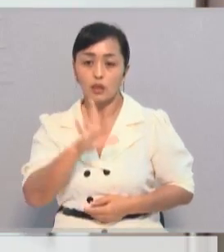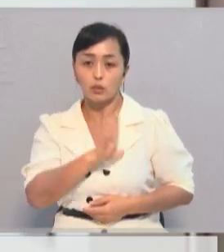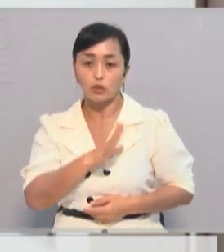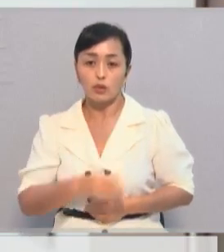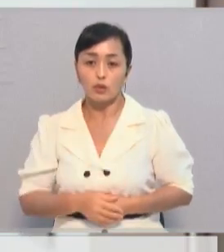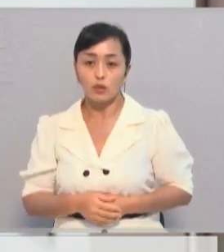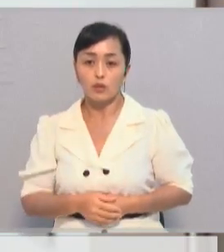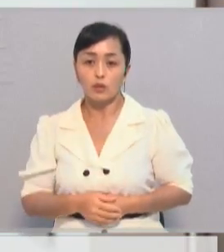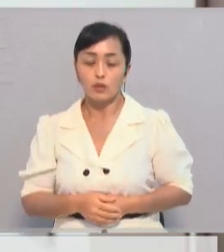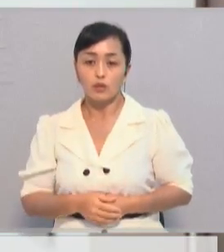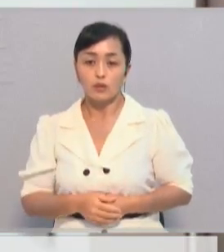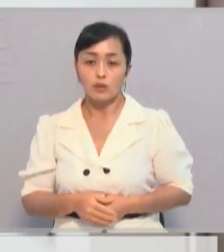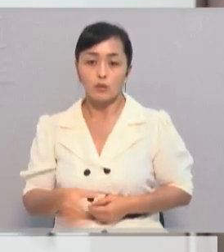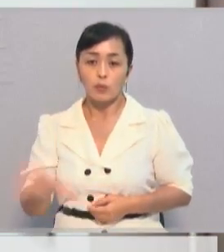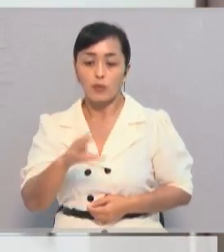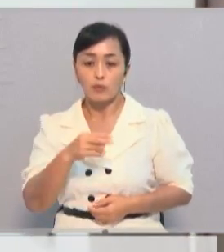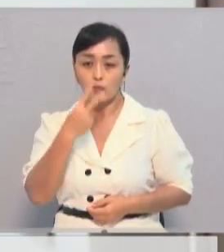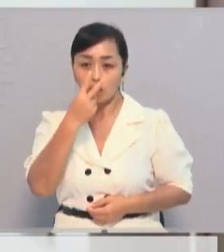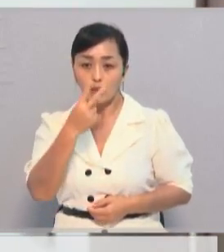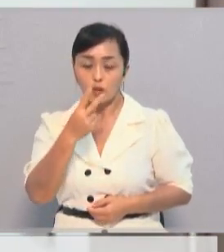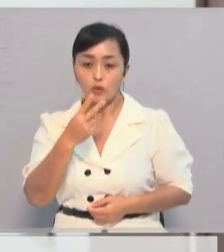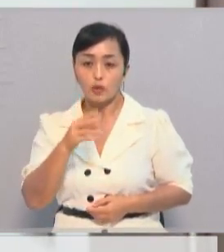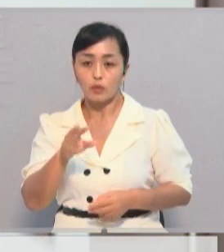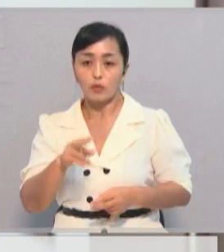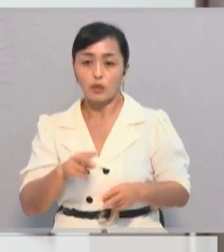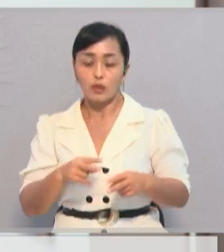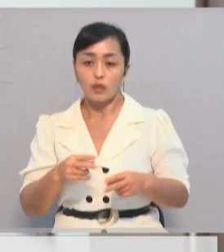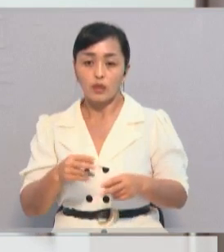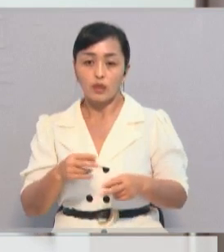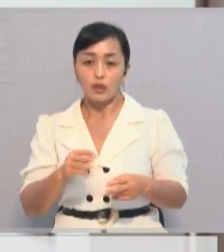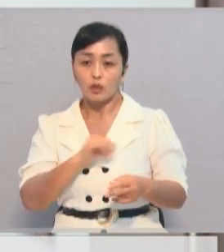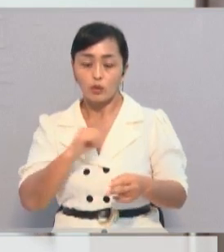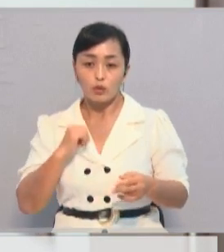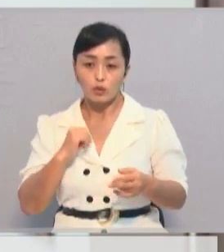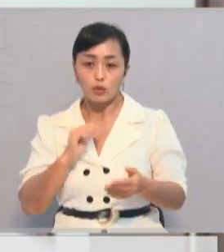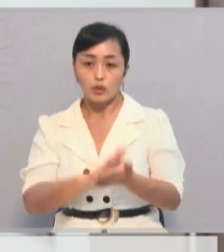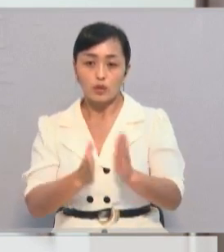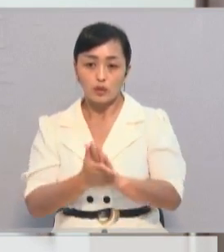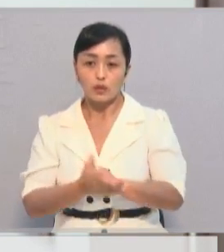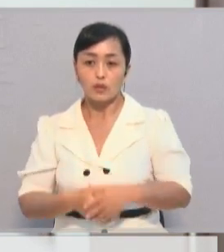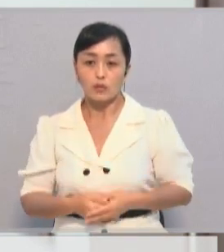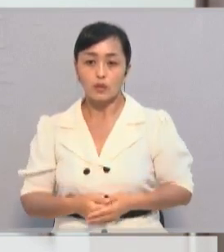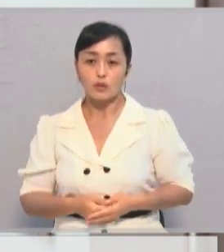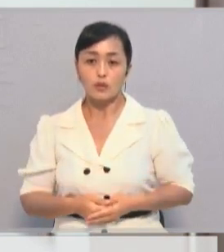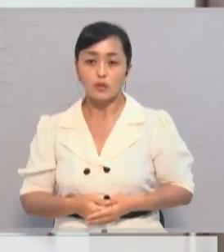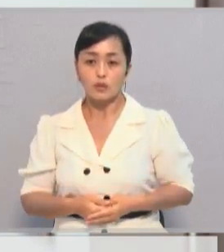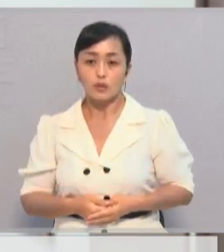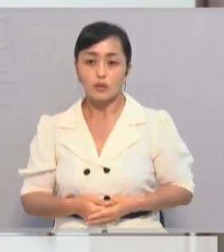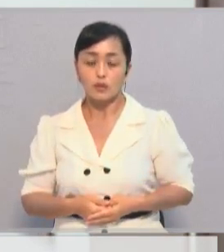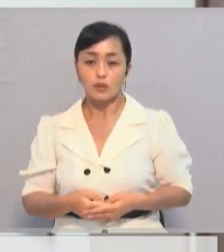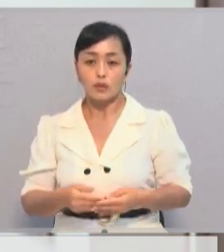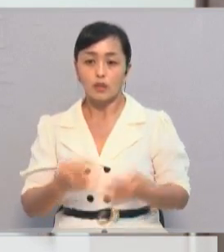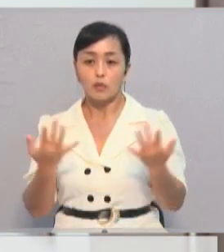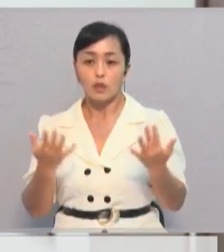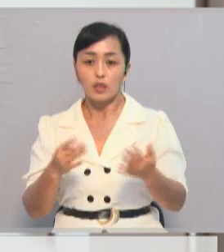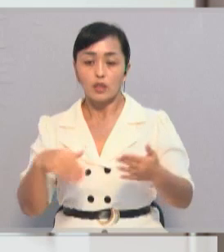бар. Көреміз әлі сараптап. Сарапшыларымыз келеді. Әртүрлі жақтан сарапшыларымыз бар. Сонымен біздің бірнеше жаңа